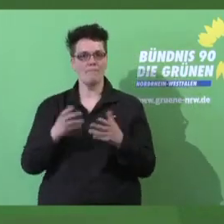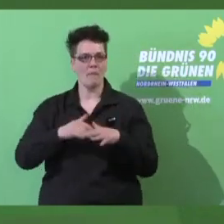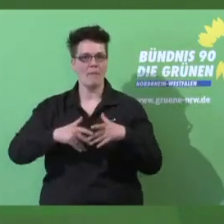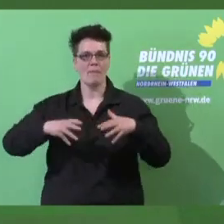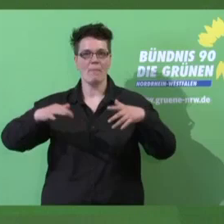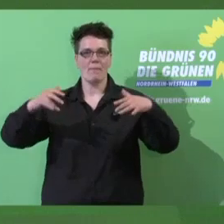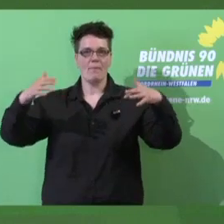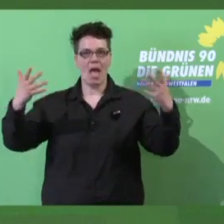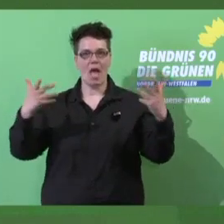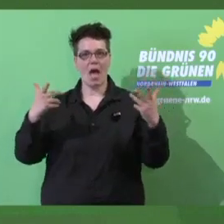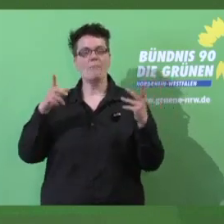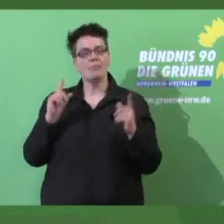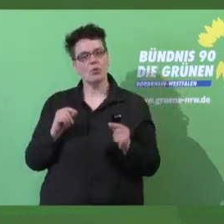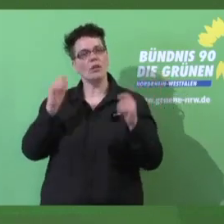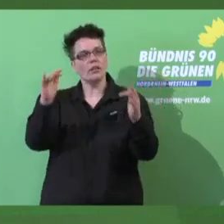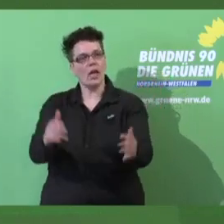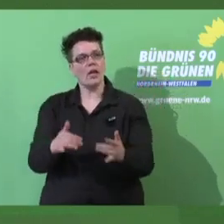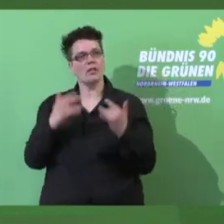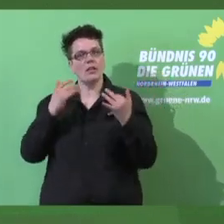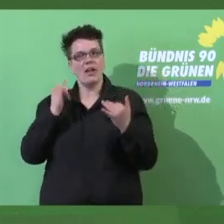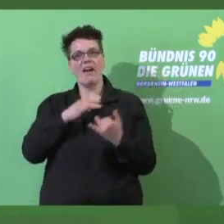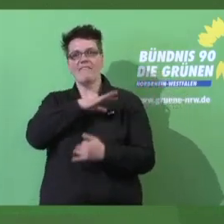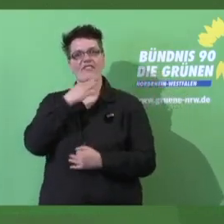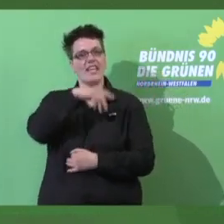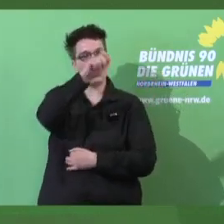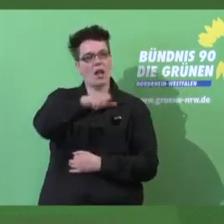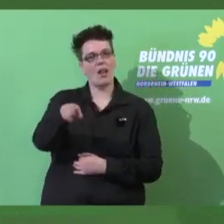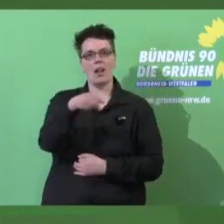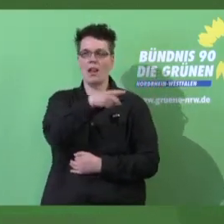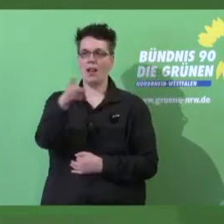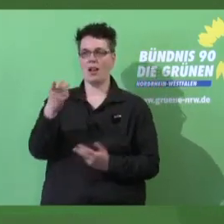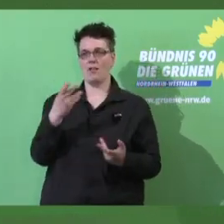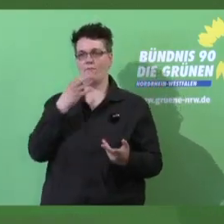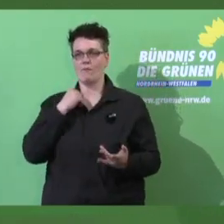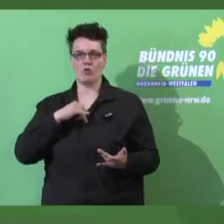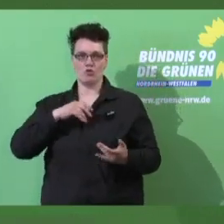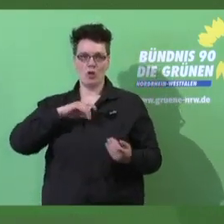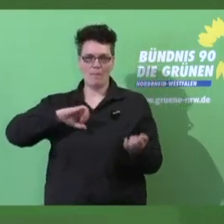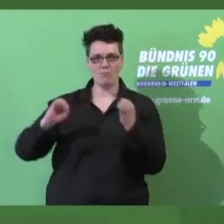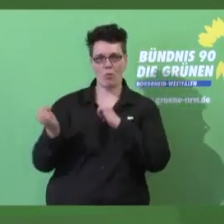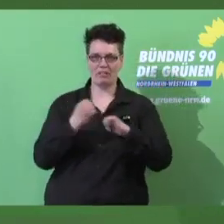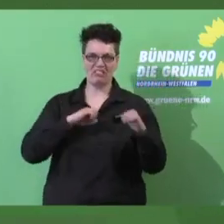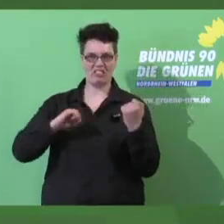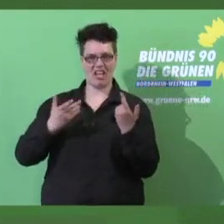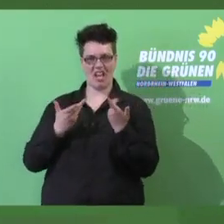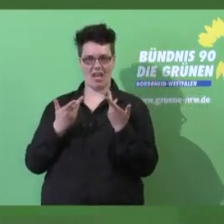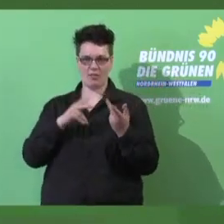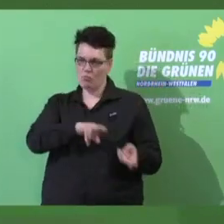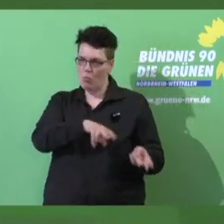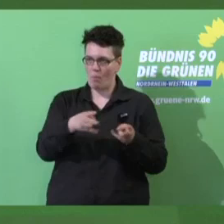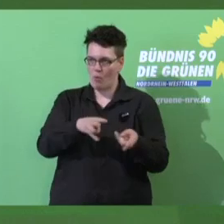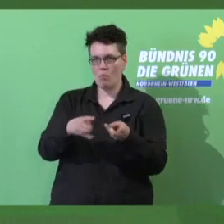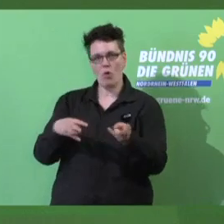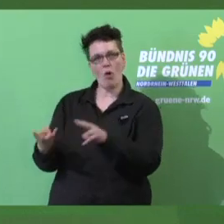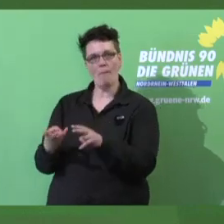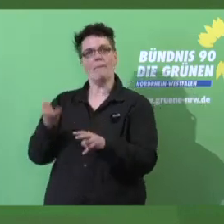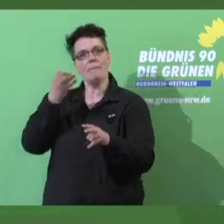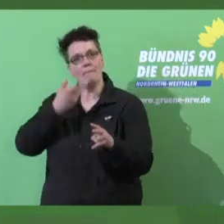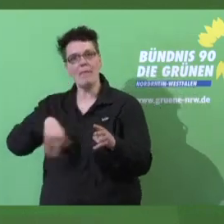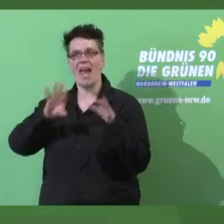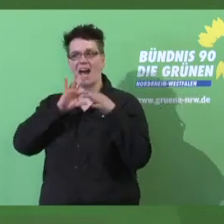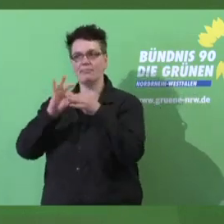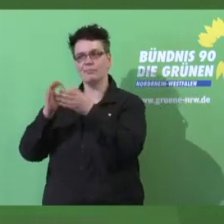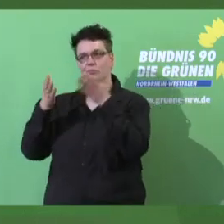bereit sind, signifikant Mobilität zu verändern, auf umweltfreundliche Verkehrsmittel umzusteigen. Und wir Grüne, liebe Freundinnen und Freunde, waren